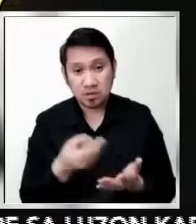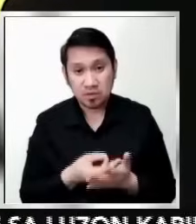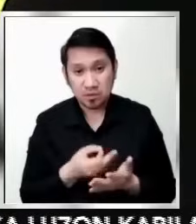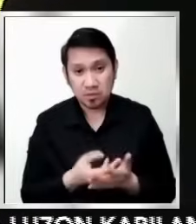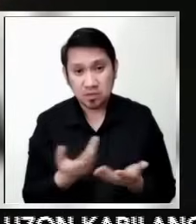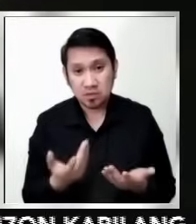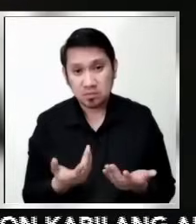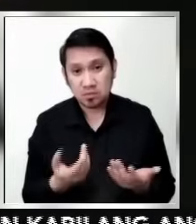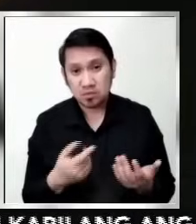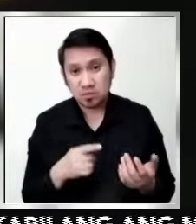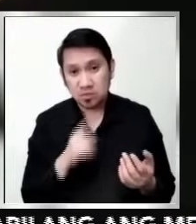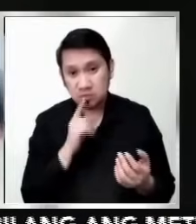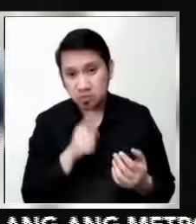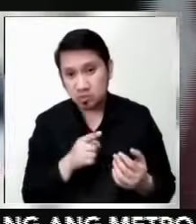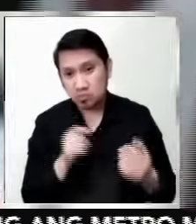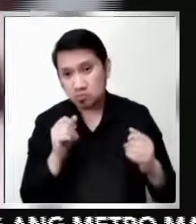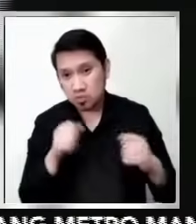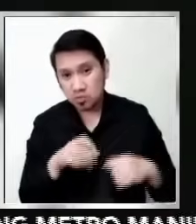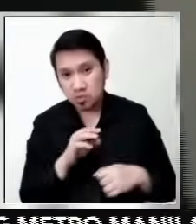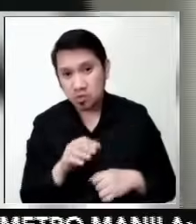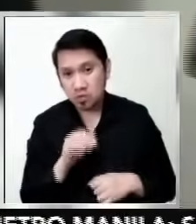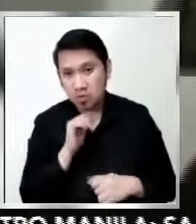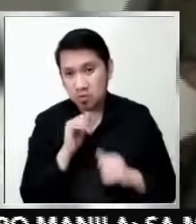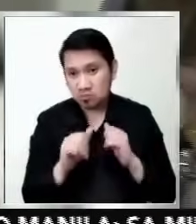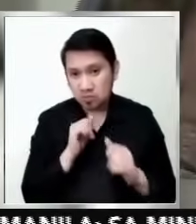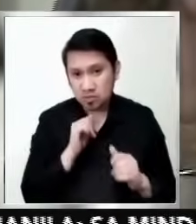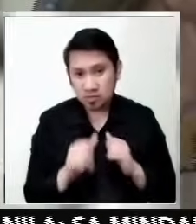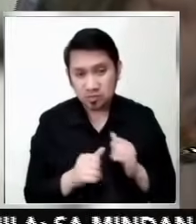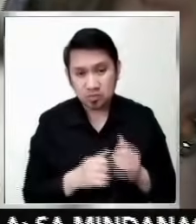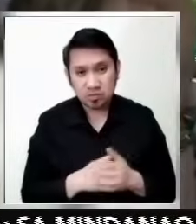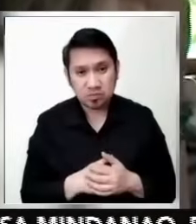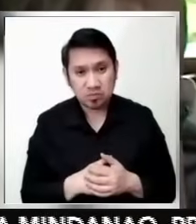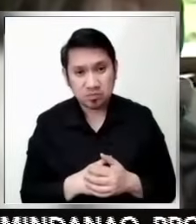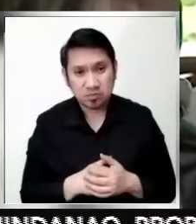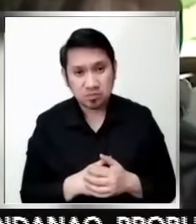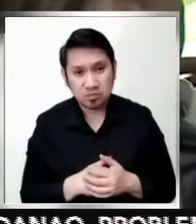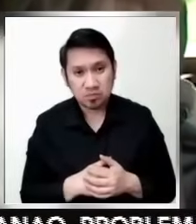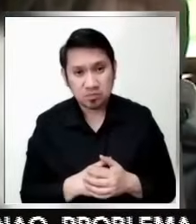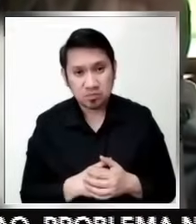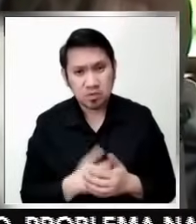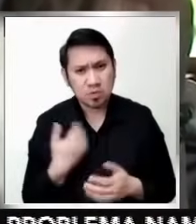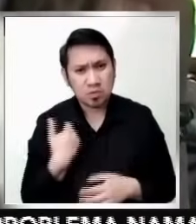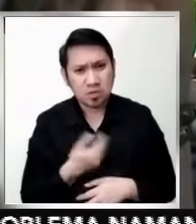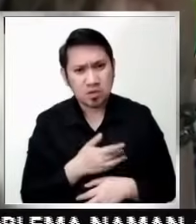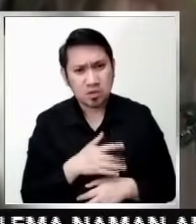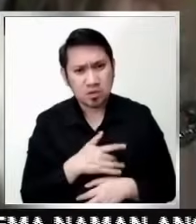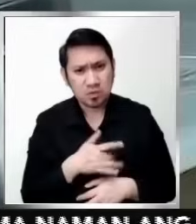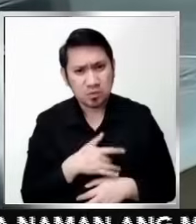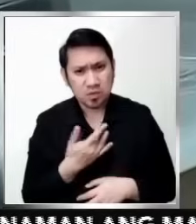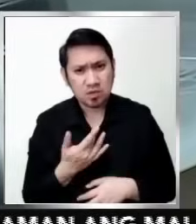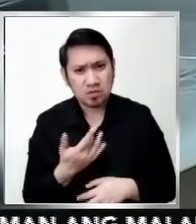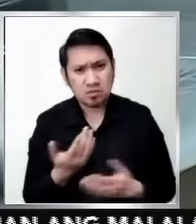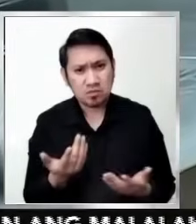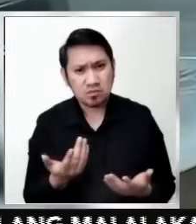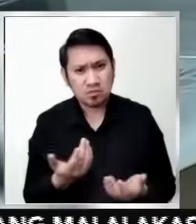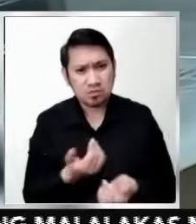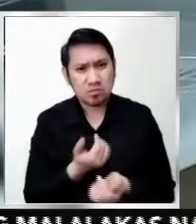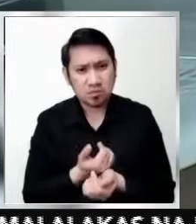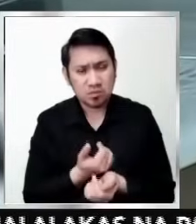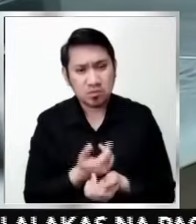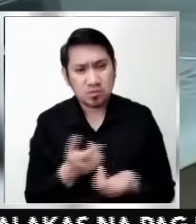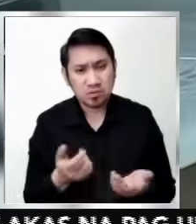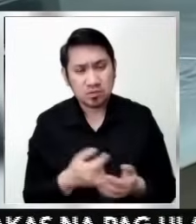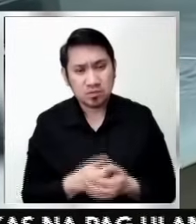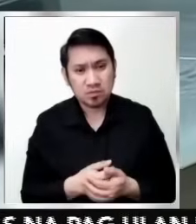deny at the same time medyo ang pakiramdam namin binubusalan Kami inamin naman ni